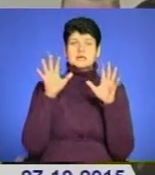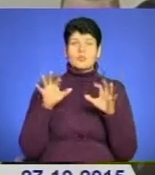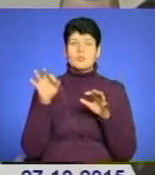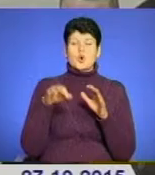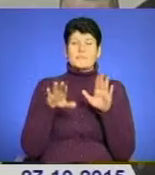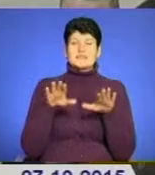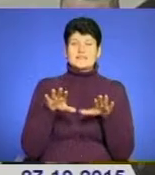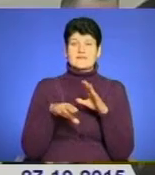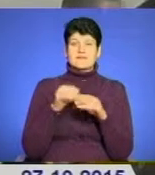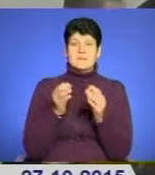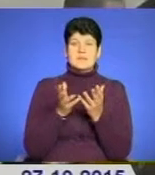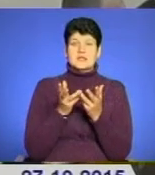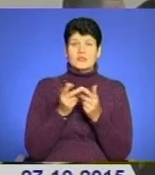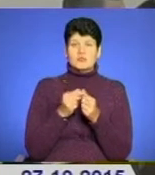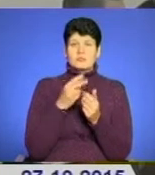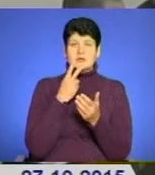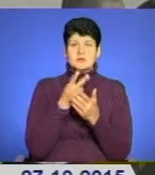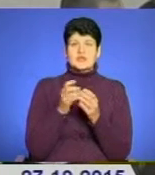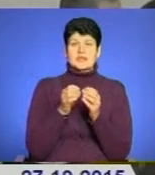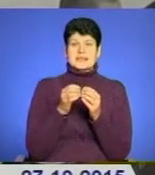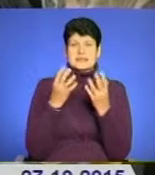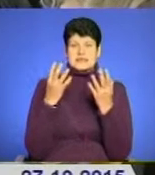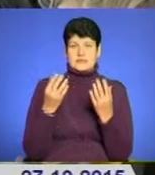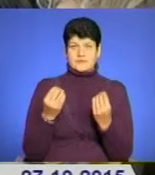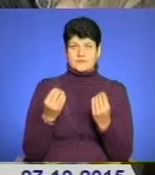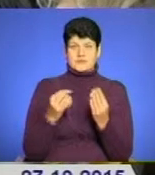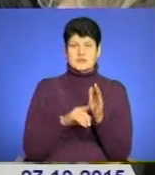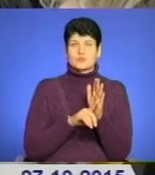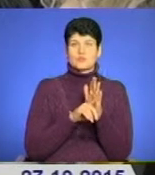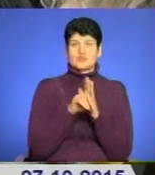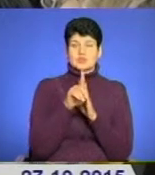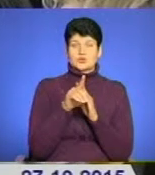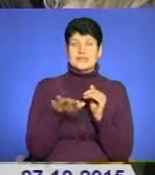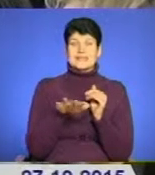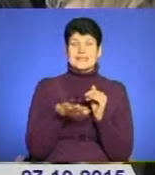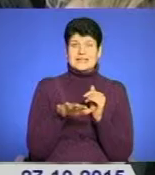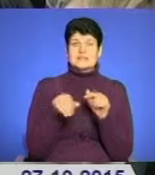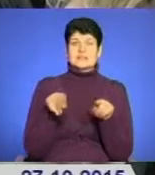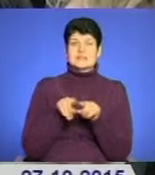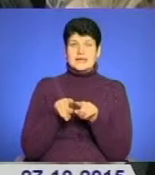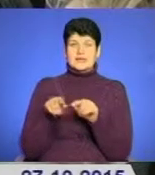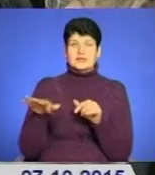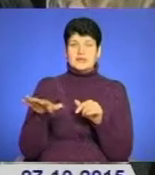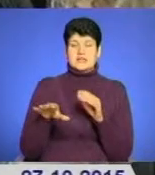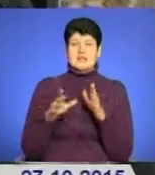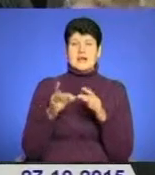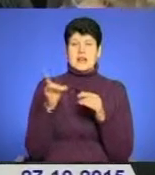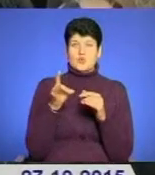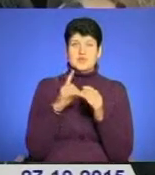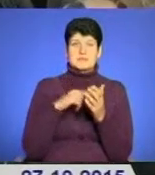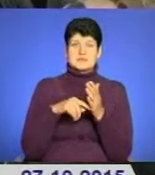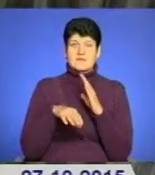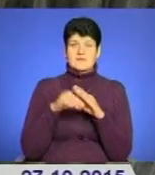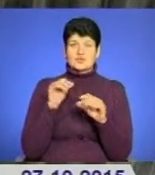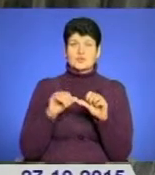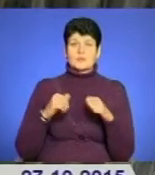на підрахунок голосів передбачено 10 днів. Спочатку як дільничі, так і територіальні районні та міські виборчі